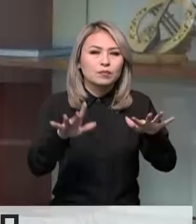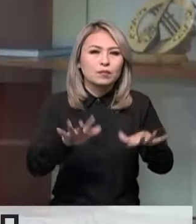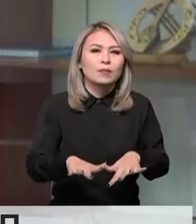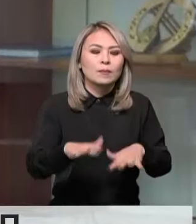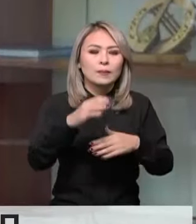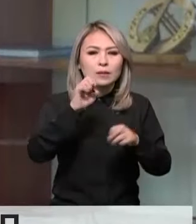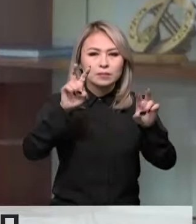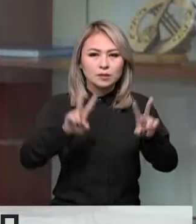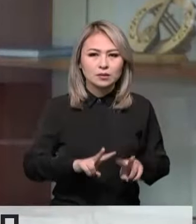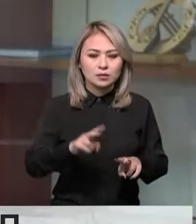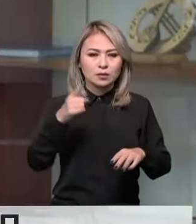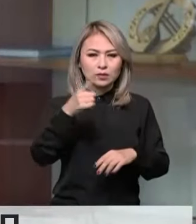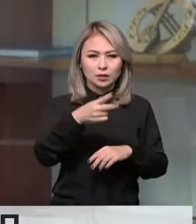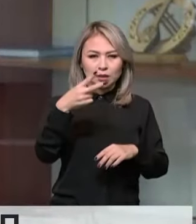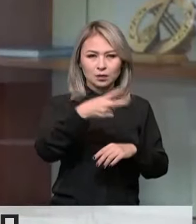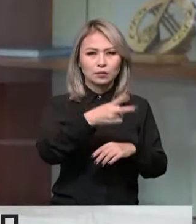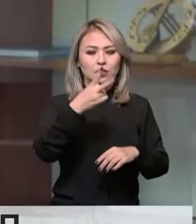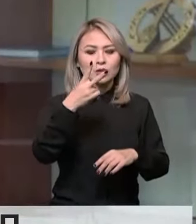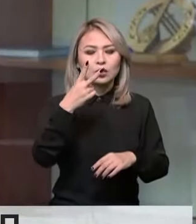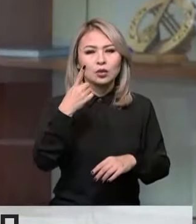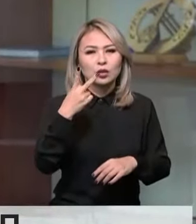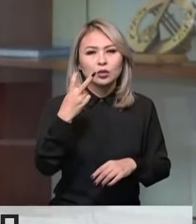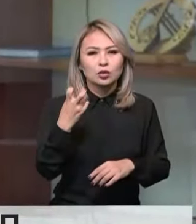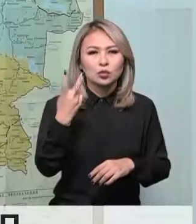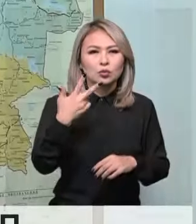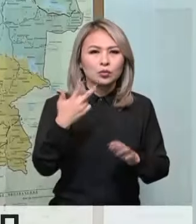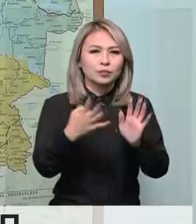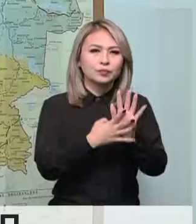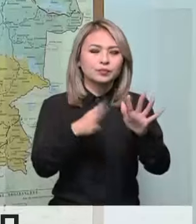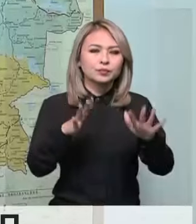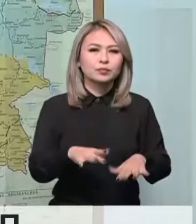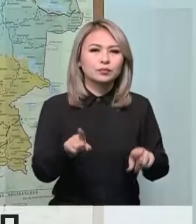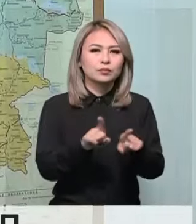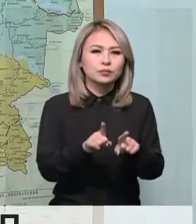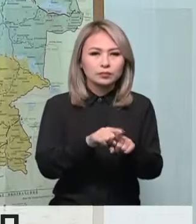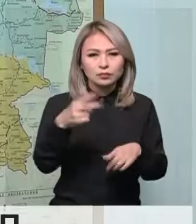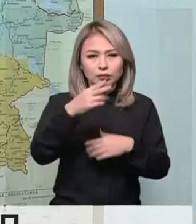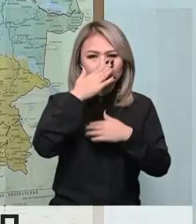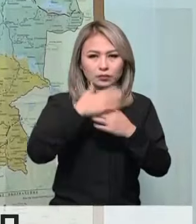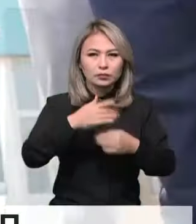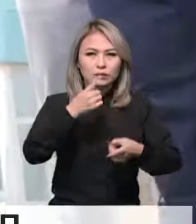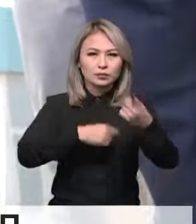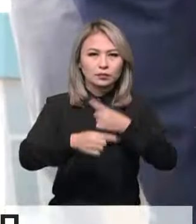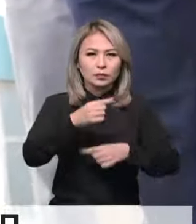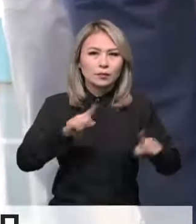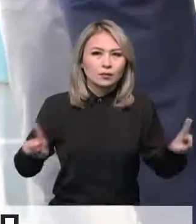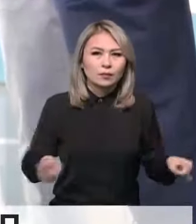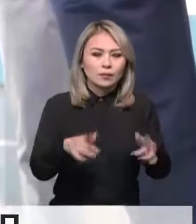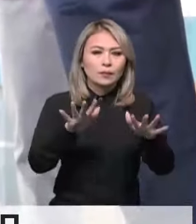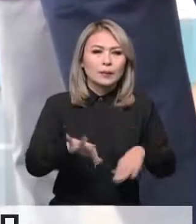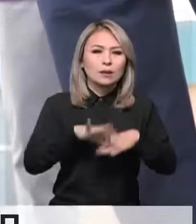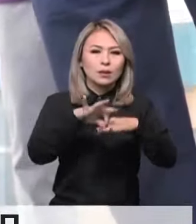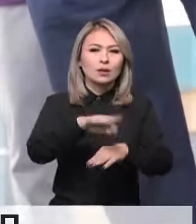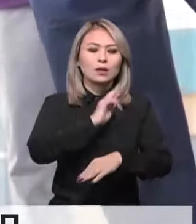мамандар тарапынан 2235 ахау анықтап, нәтижесінде 2000-нан астамы қалпына келтірілді. Атқарылған